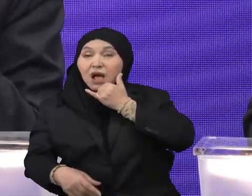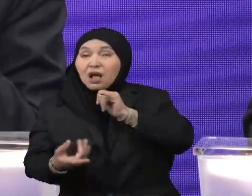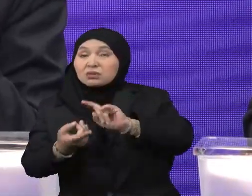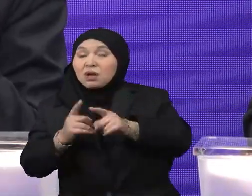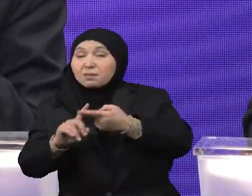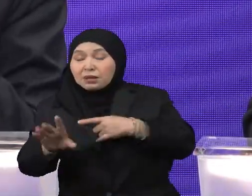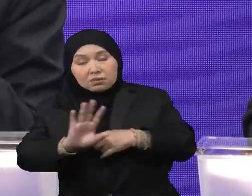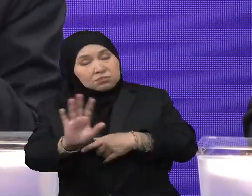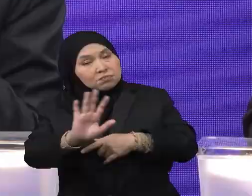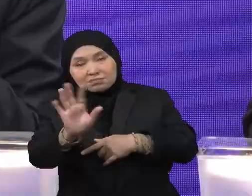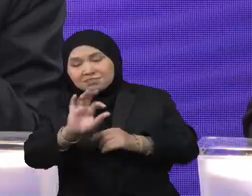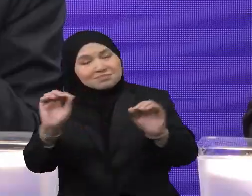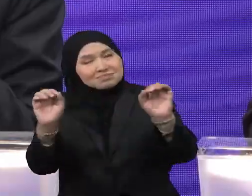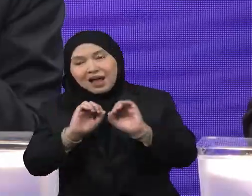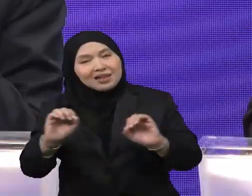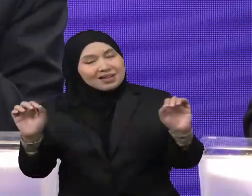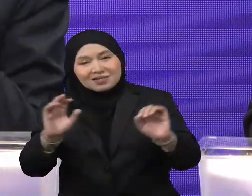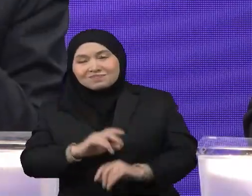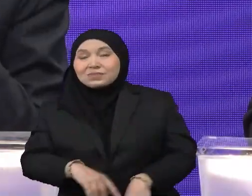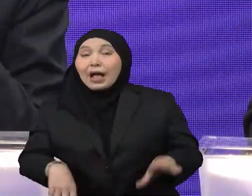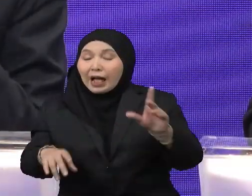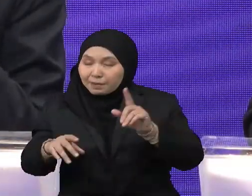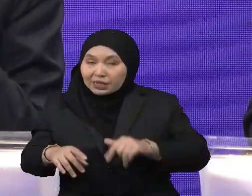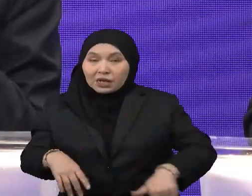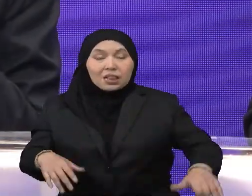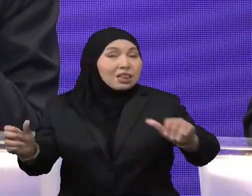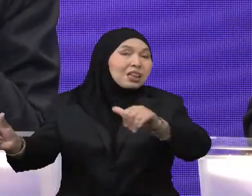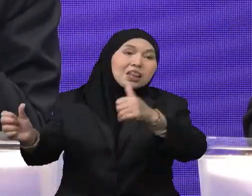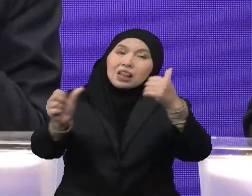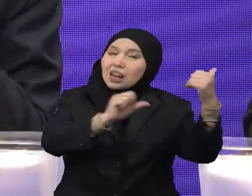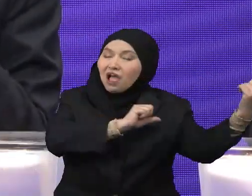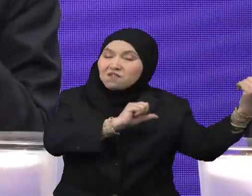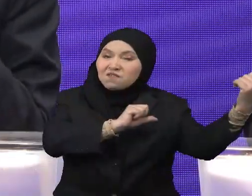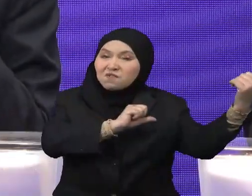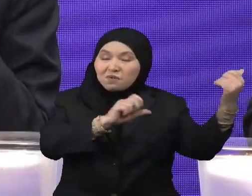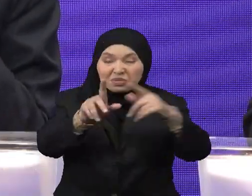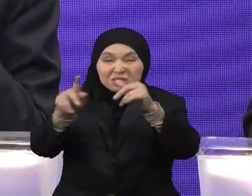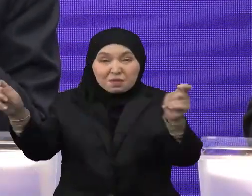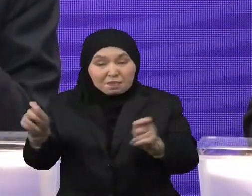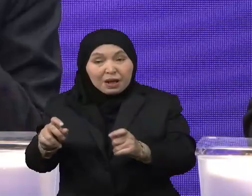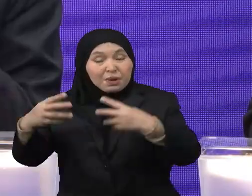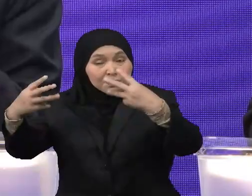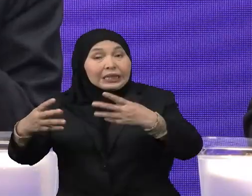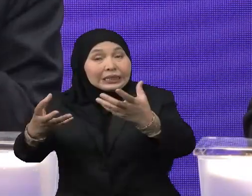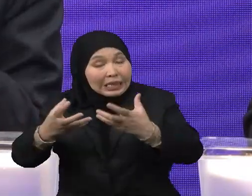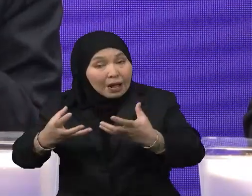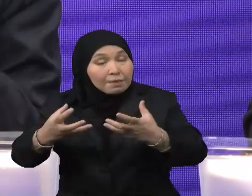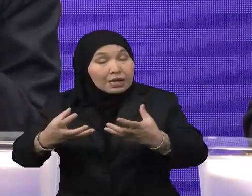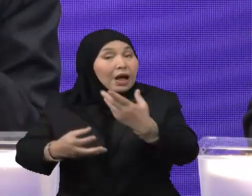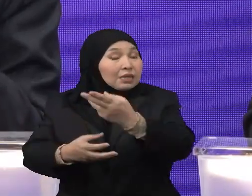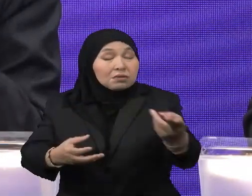berlaku ketika peperangan uhud mereka meninggalkan pos peperangan merekakan kepada harta nabi